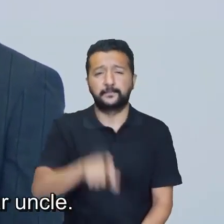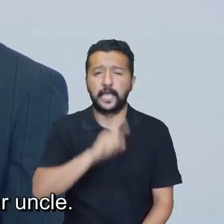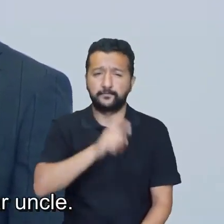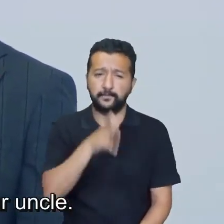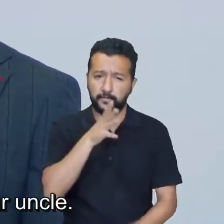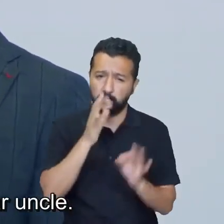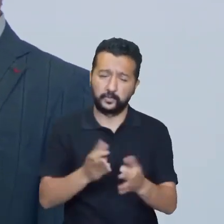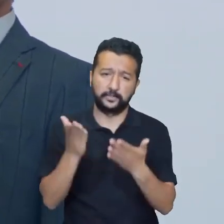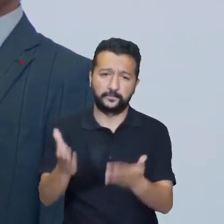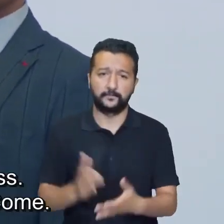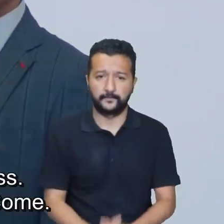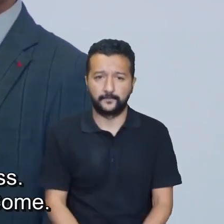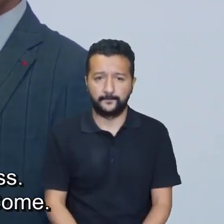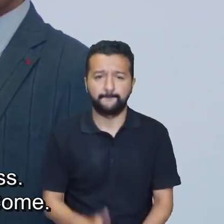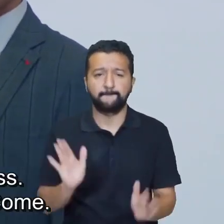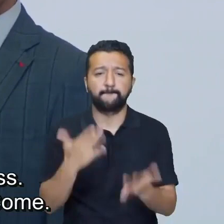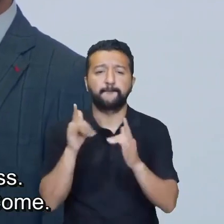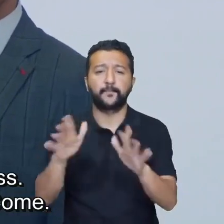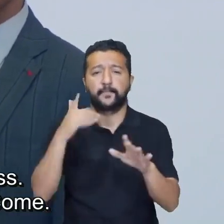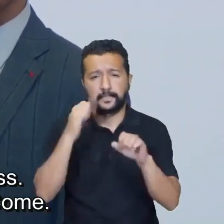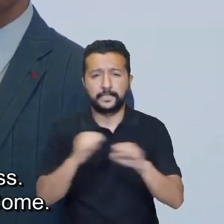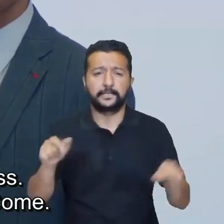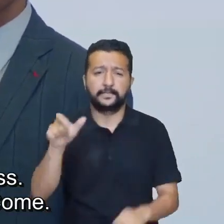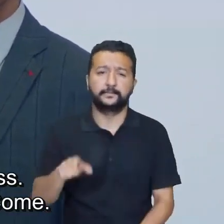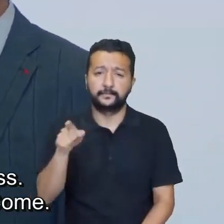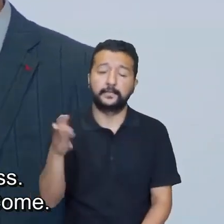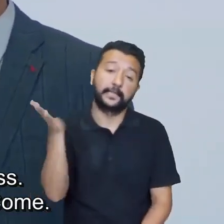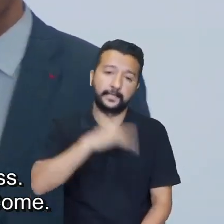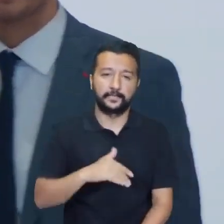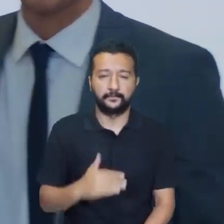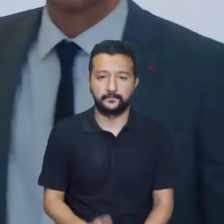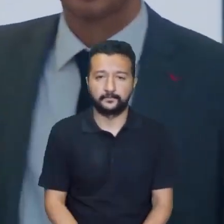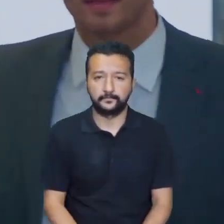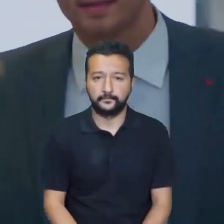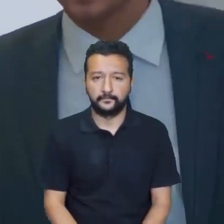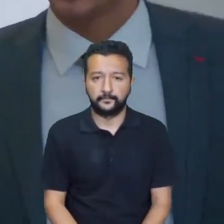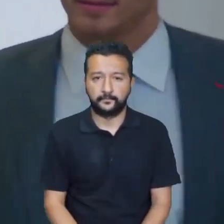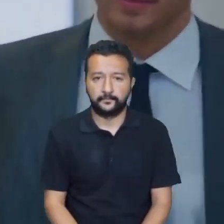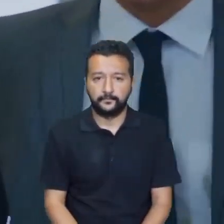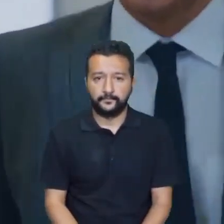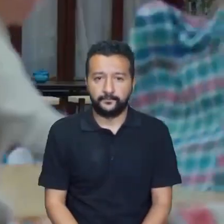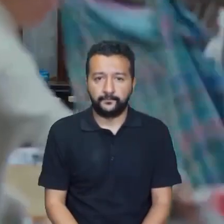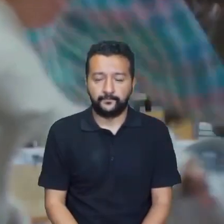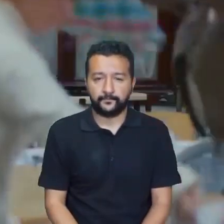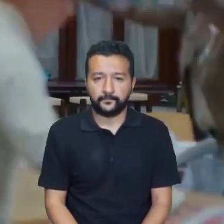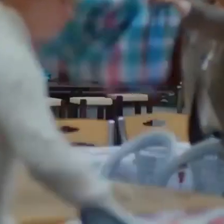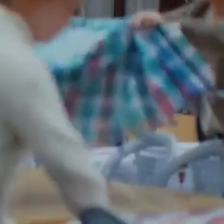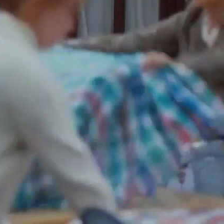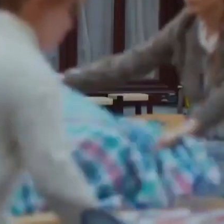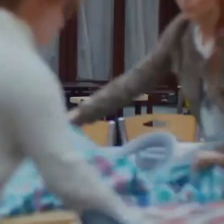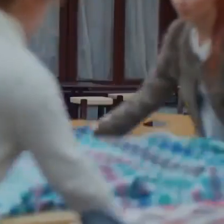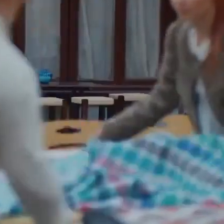amcamı bilmiyorsun sanki. Boş ver, zararsız o. Hadi takılma, gel. Münir'in kahvesinin